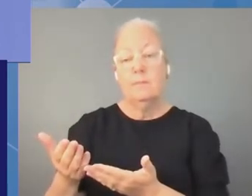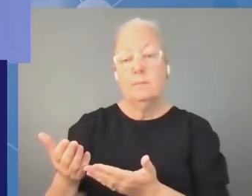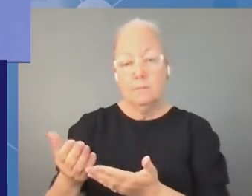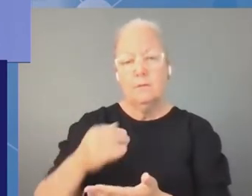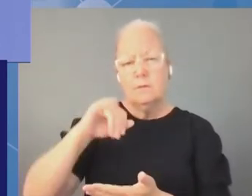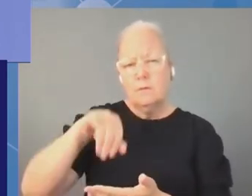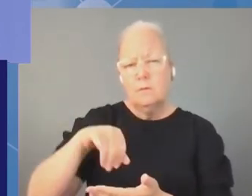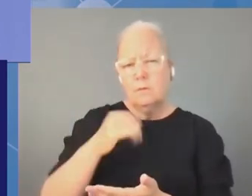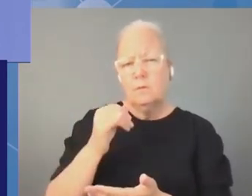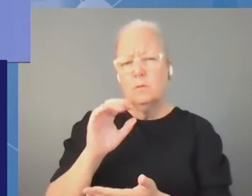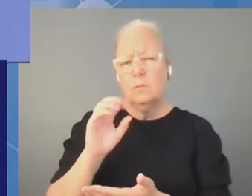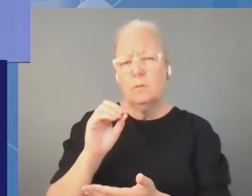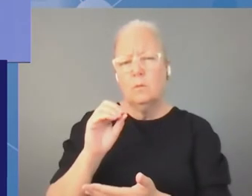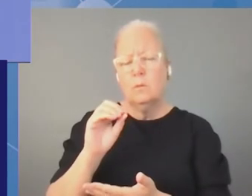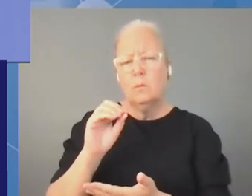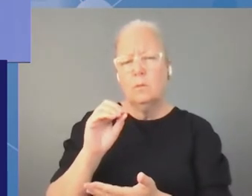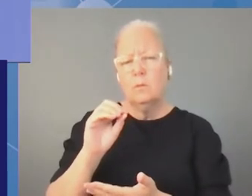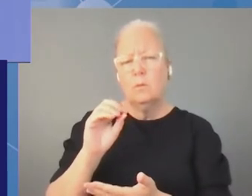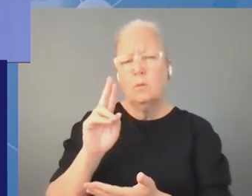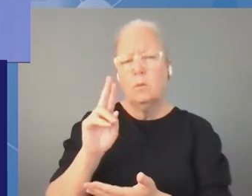下面一位发言人浩海，